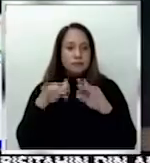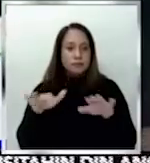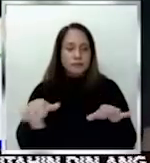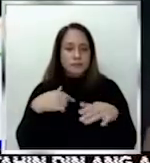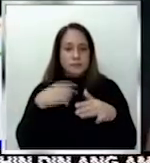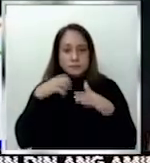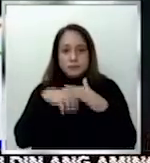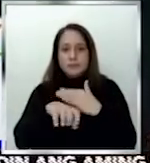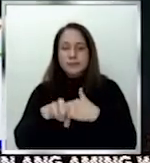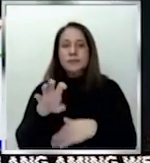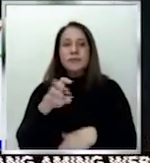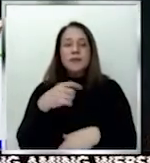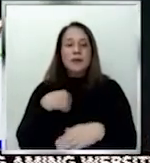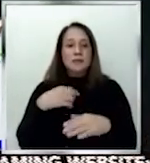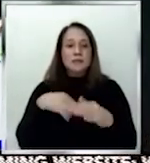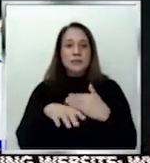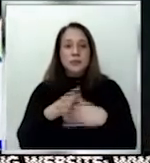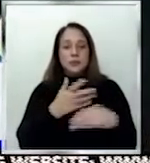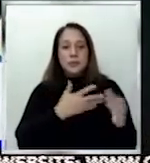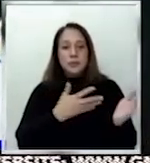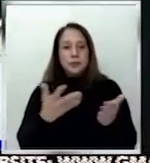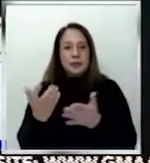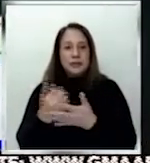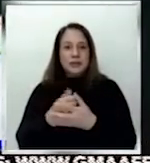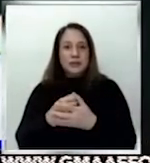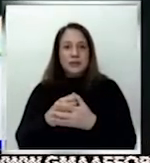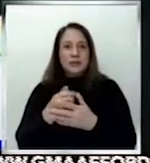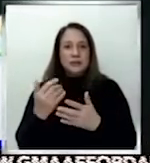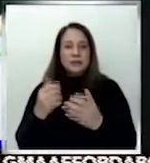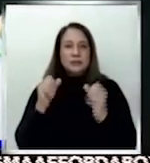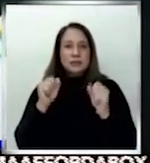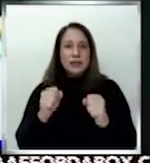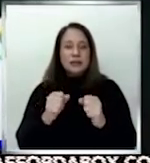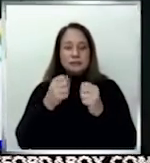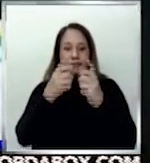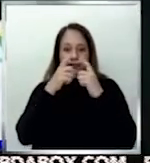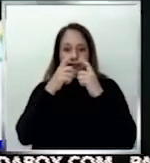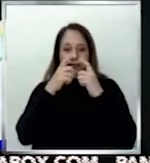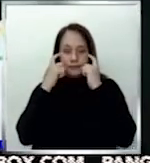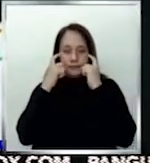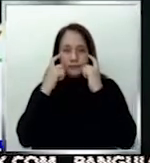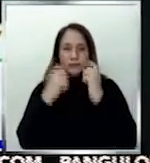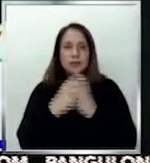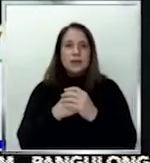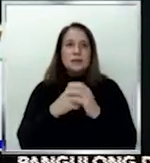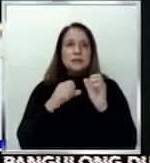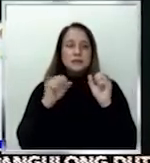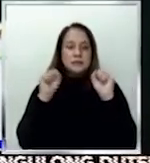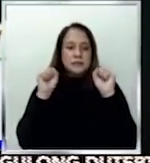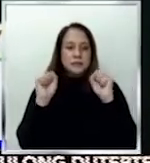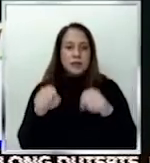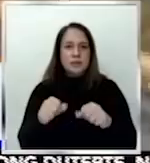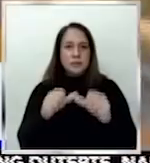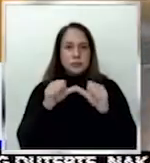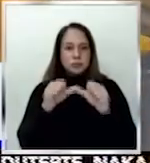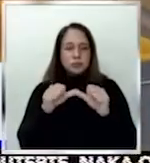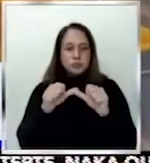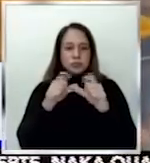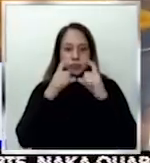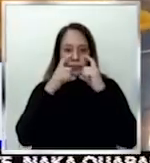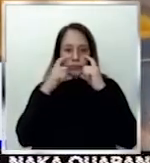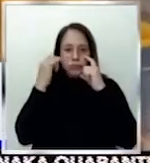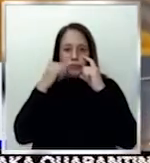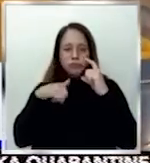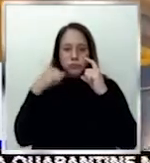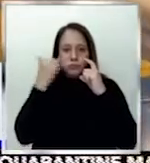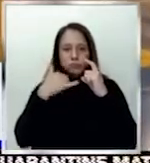Yung mga batang dadalhin nila, yung mga capable na magsuot ng mask at kaya nilang i-maintain yung suot nilang mask. Ngayon